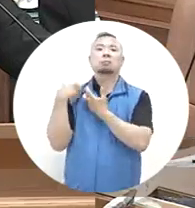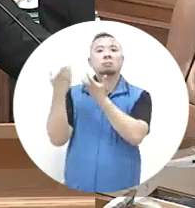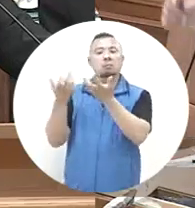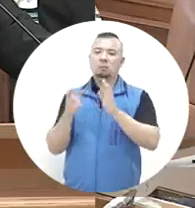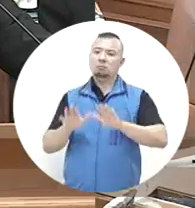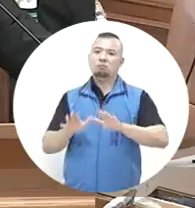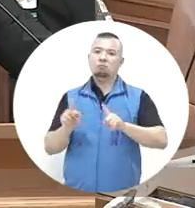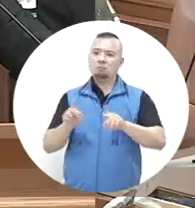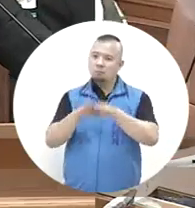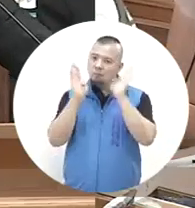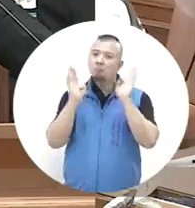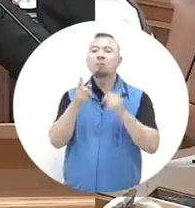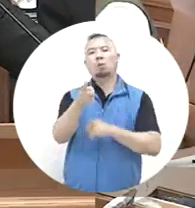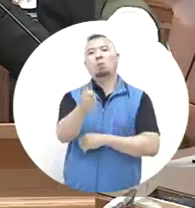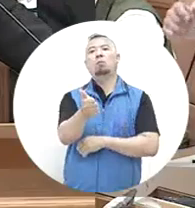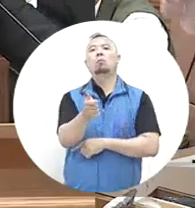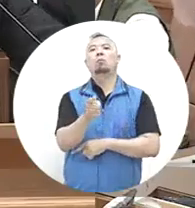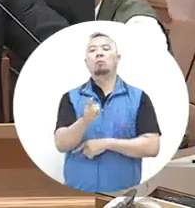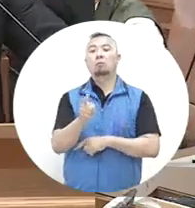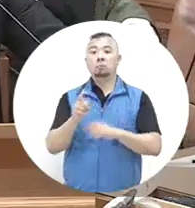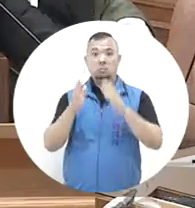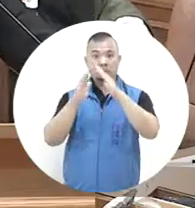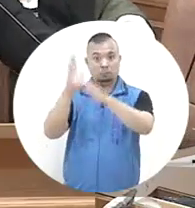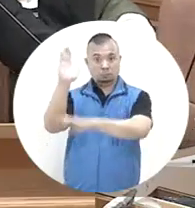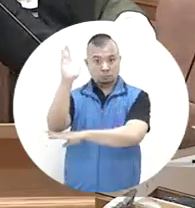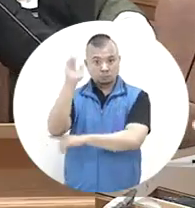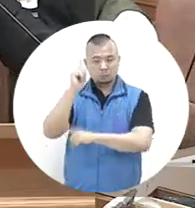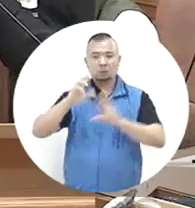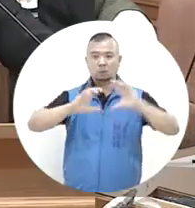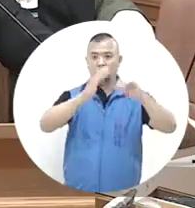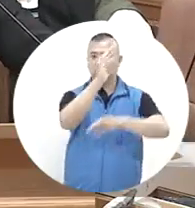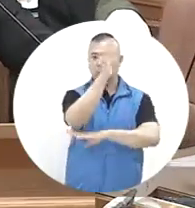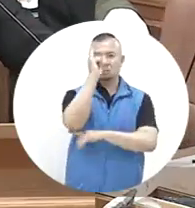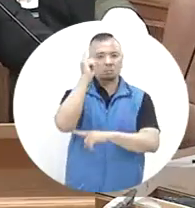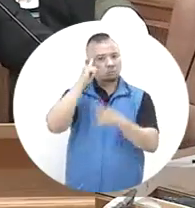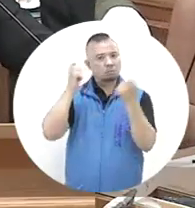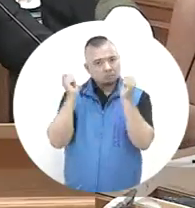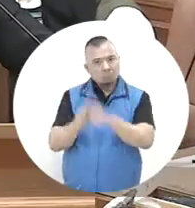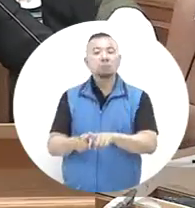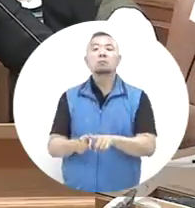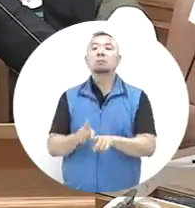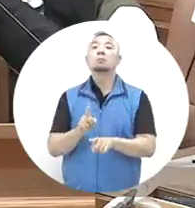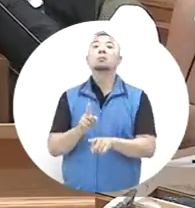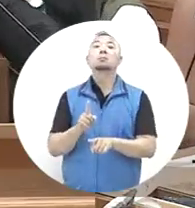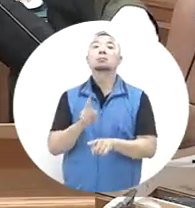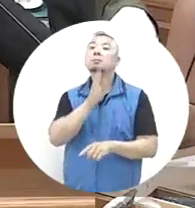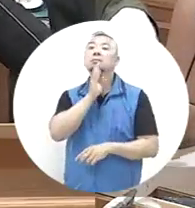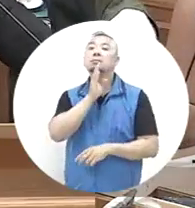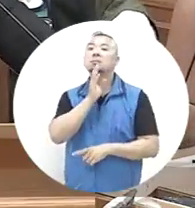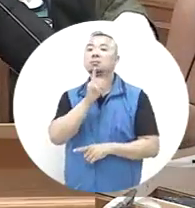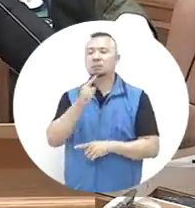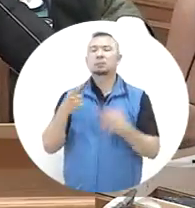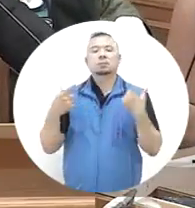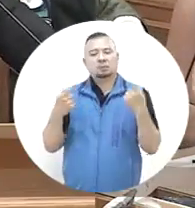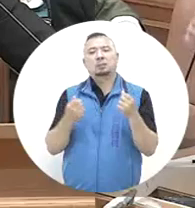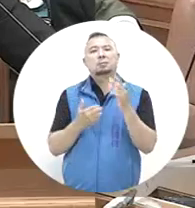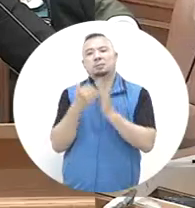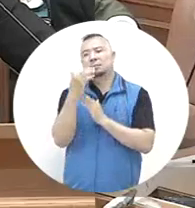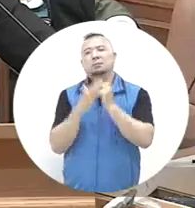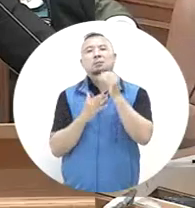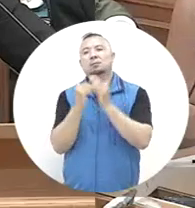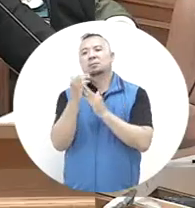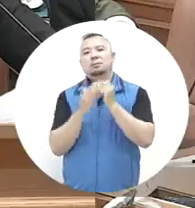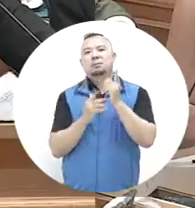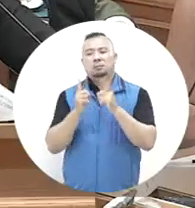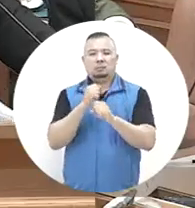讲，就是市政即国政，国政也是市政，啊、哦、的都要相互配合，各有分